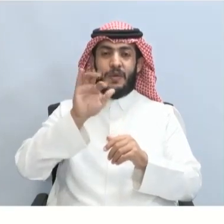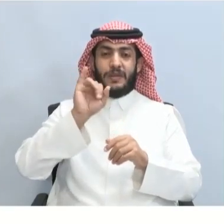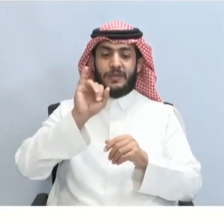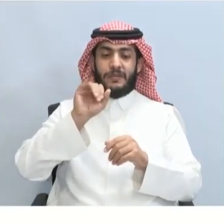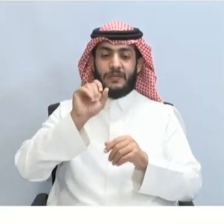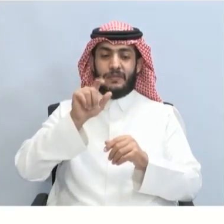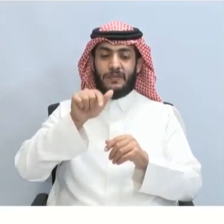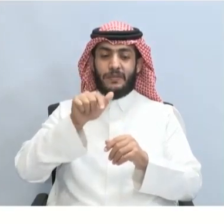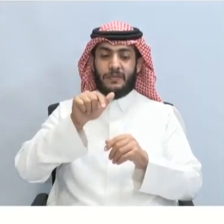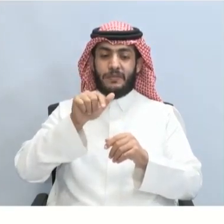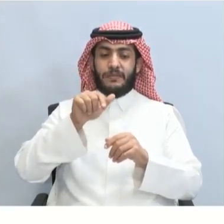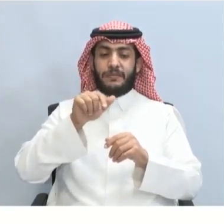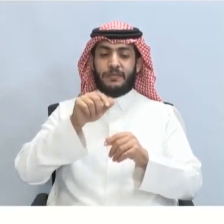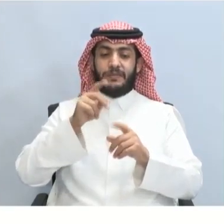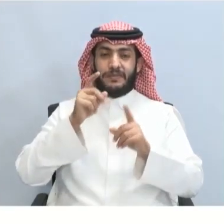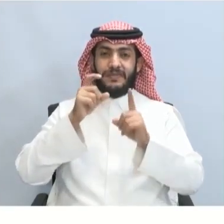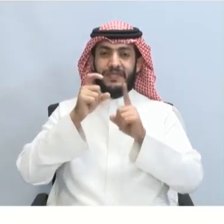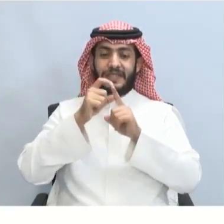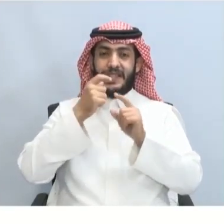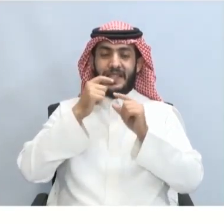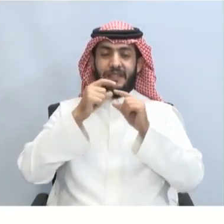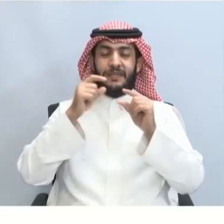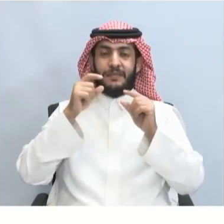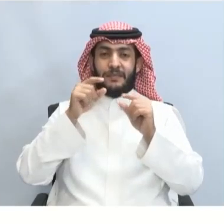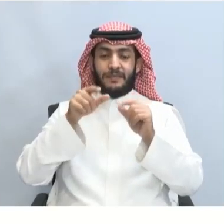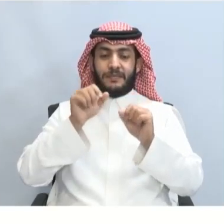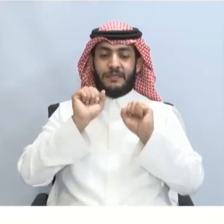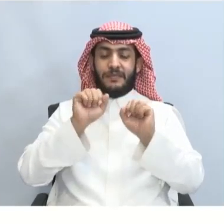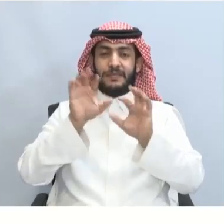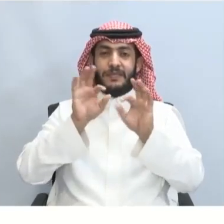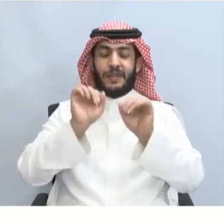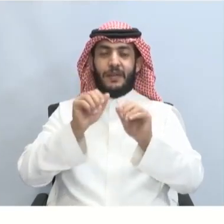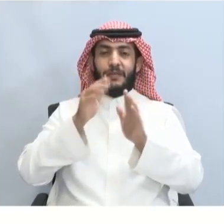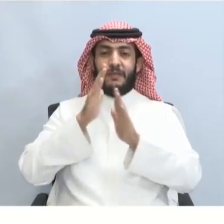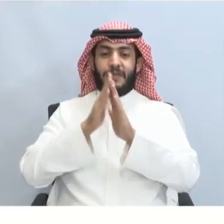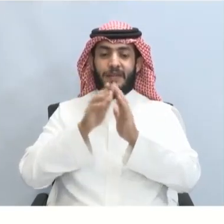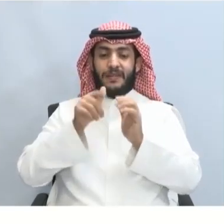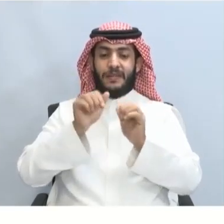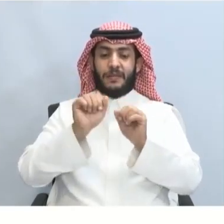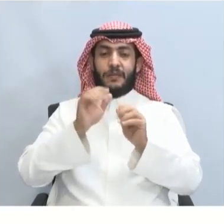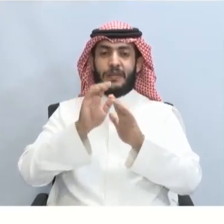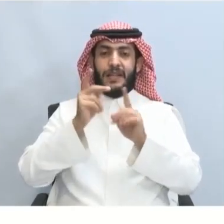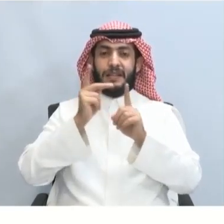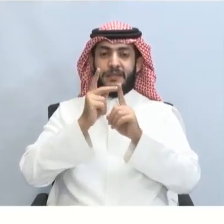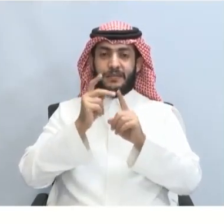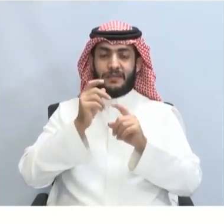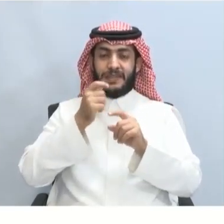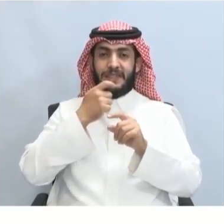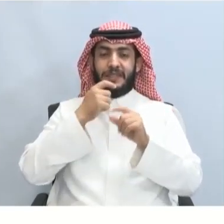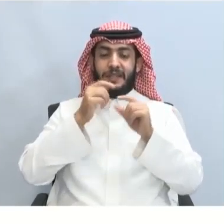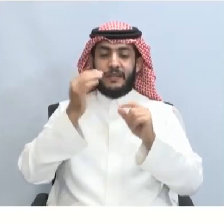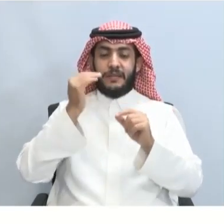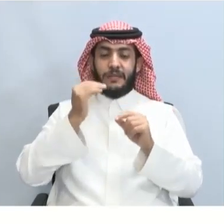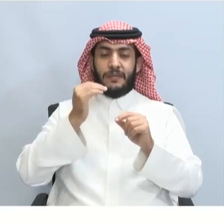الاول اللي هي دو دي او سي تايب تحدد ان هذا المستند هو مستند اش تي ام ال